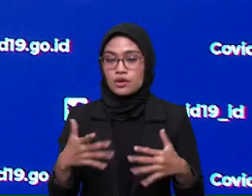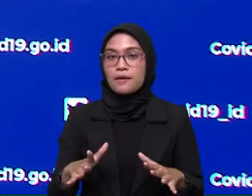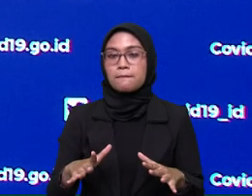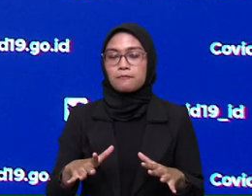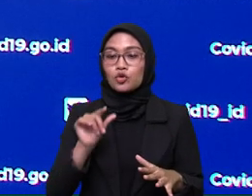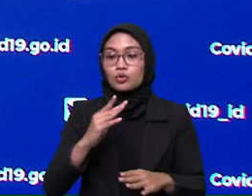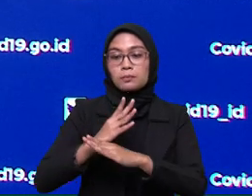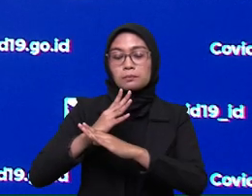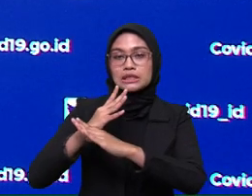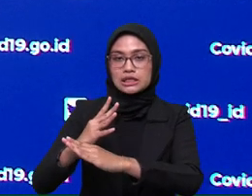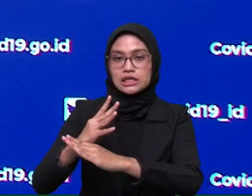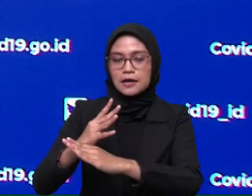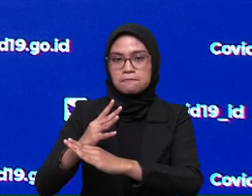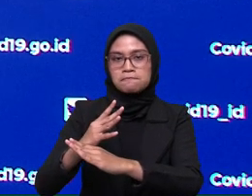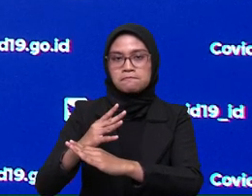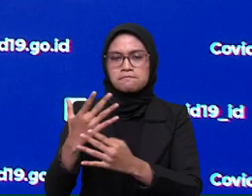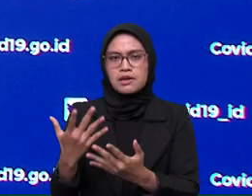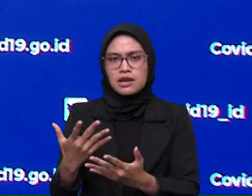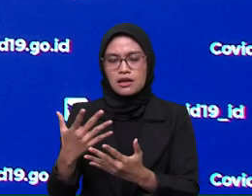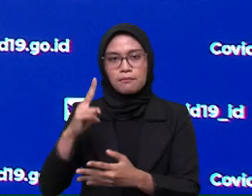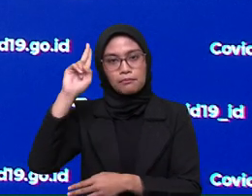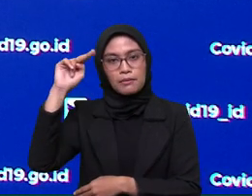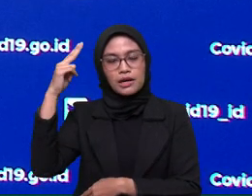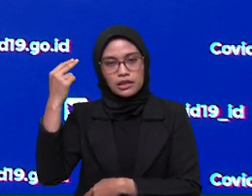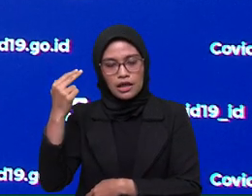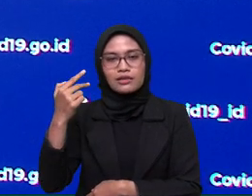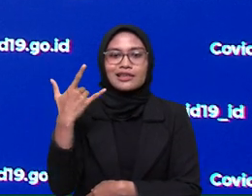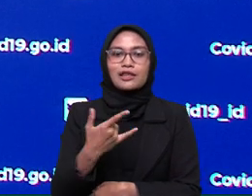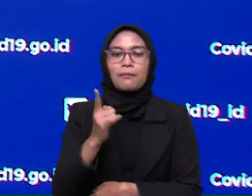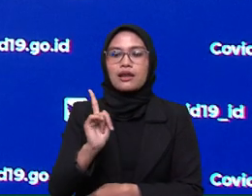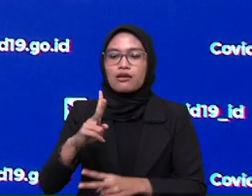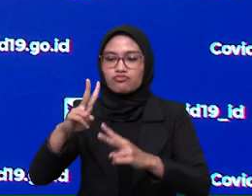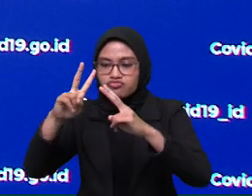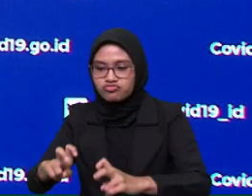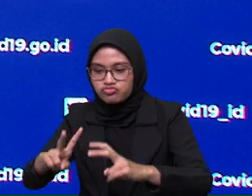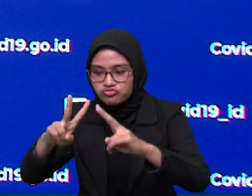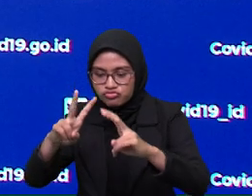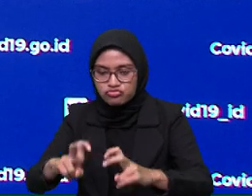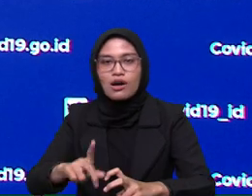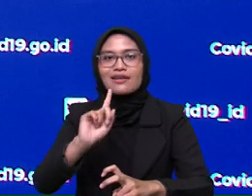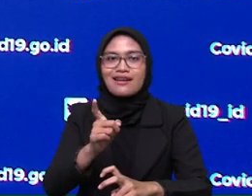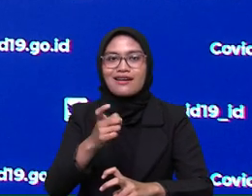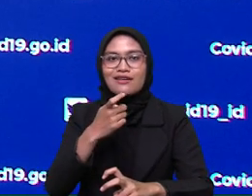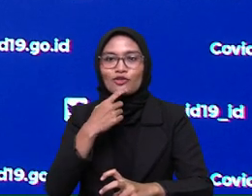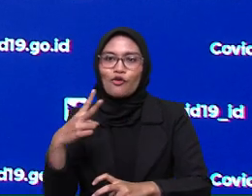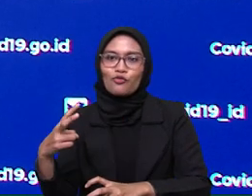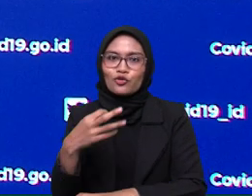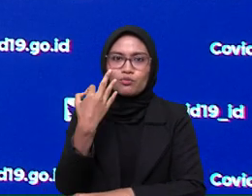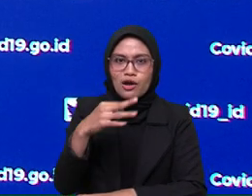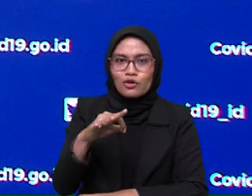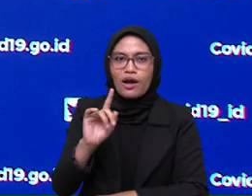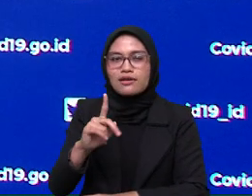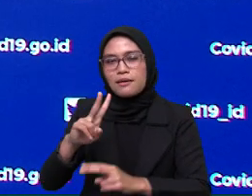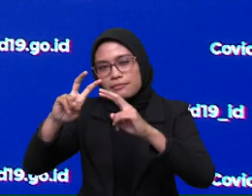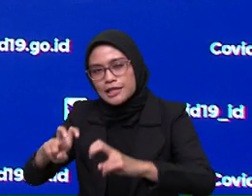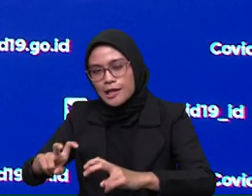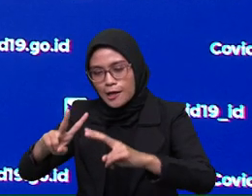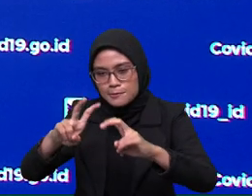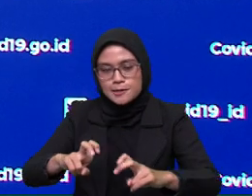sebagai antisipasi pemerintah akan terus meningkatkan upaya hoodie numusik bonceng melakukan studi epidemiologi sebaran varian dan